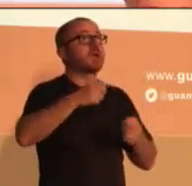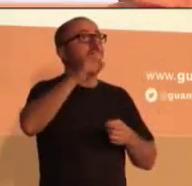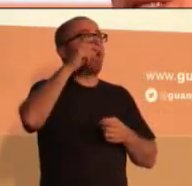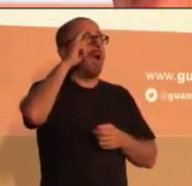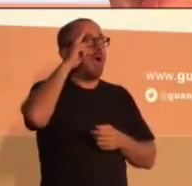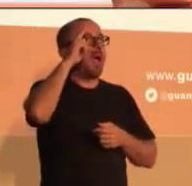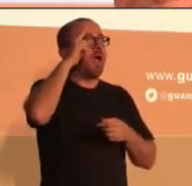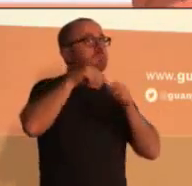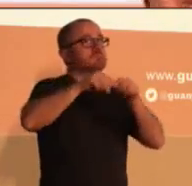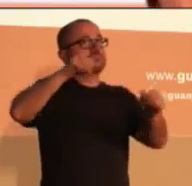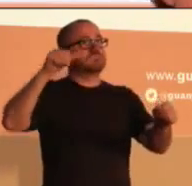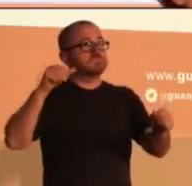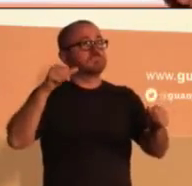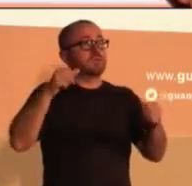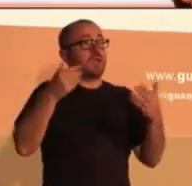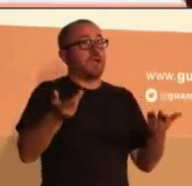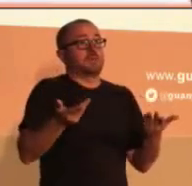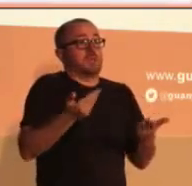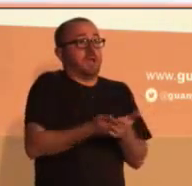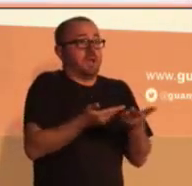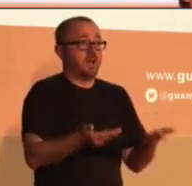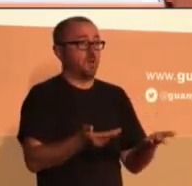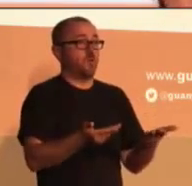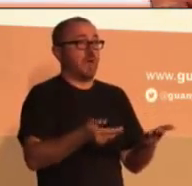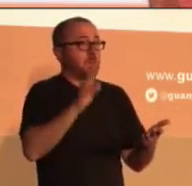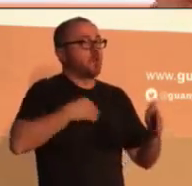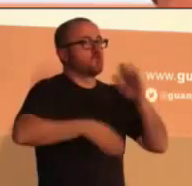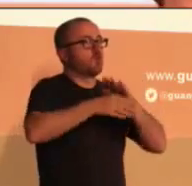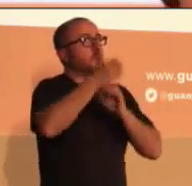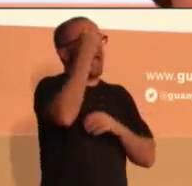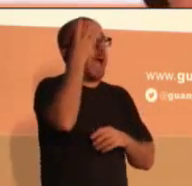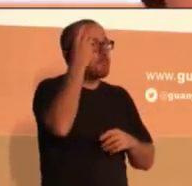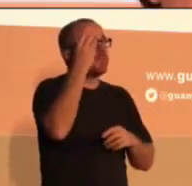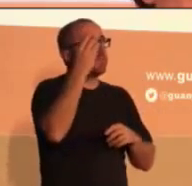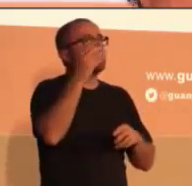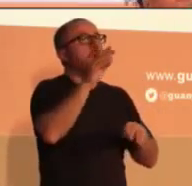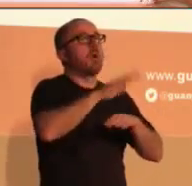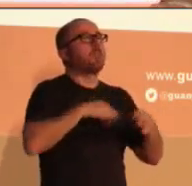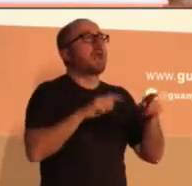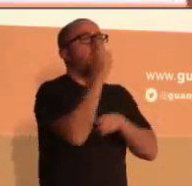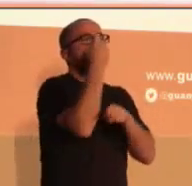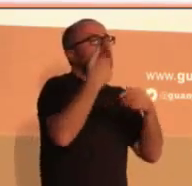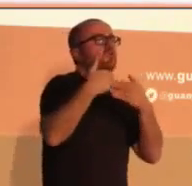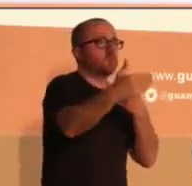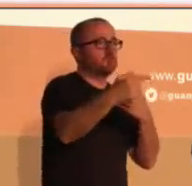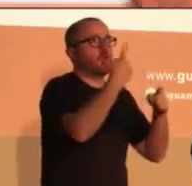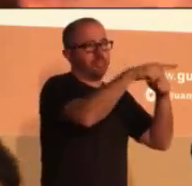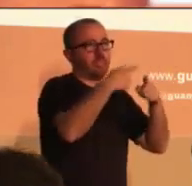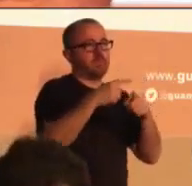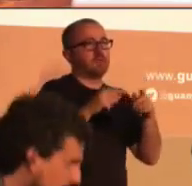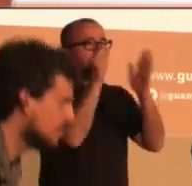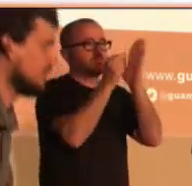i juntes fem aquest camí i seguim aprenent i conquerint moltes altres grans victòries. Moltes gràcies per ser aquí.